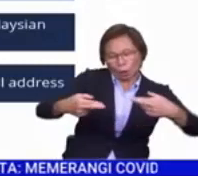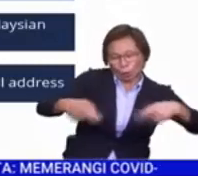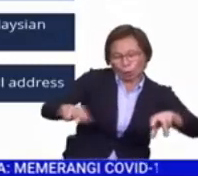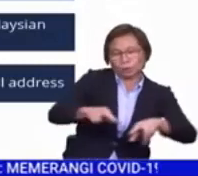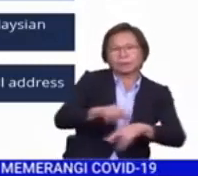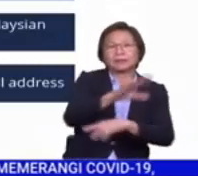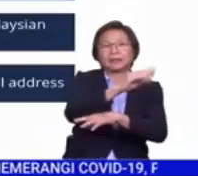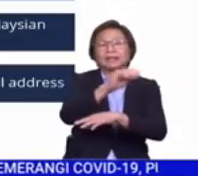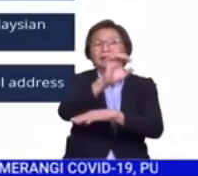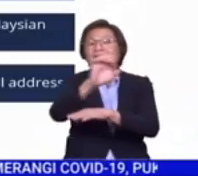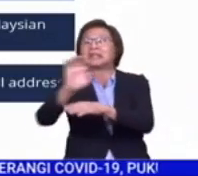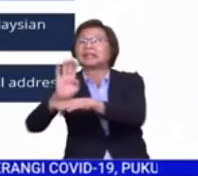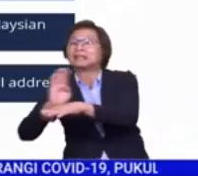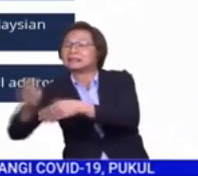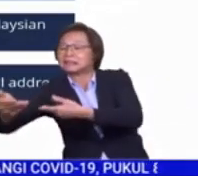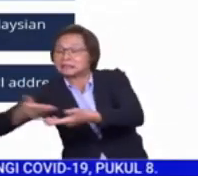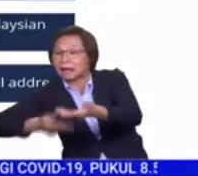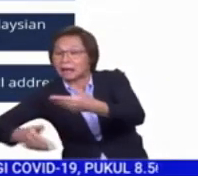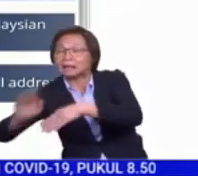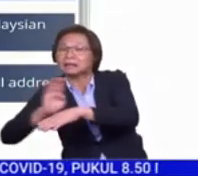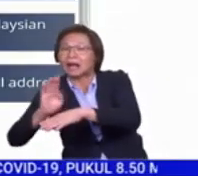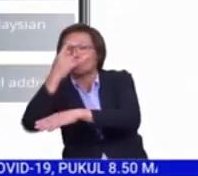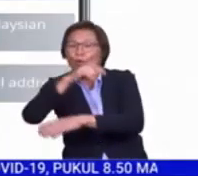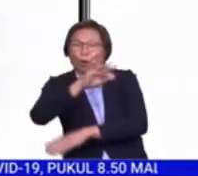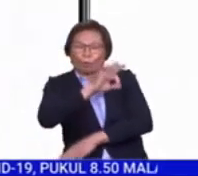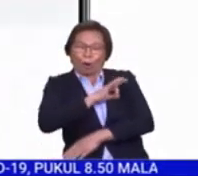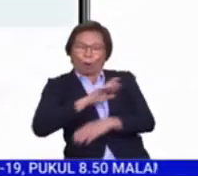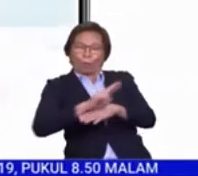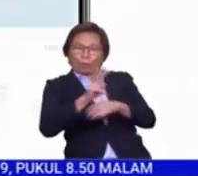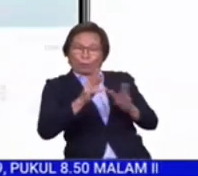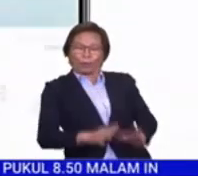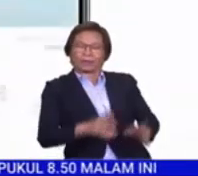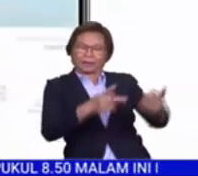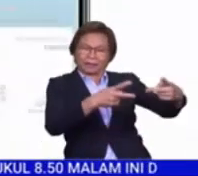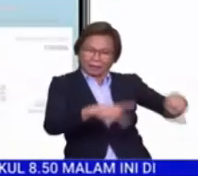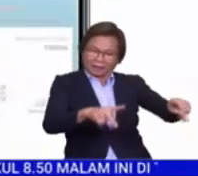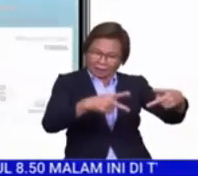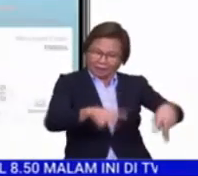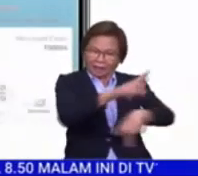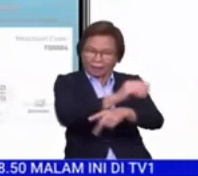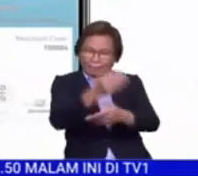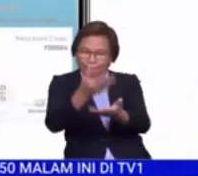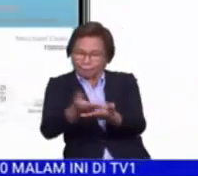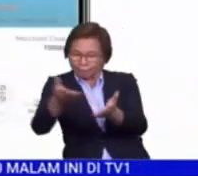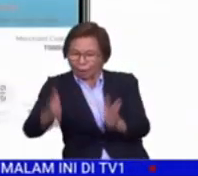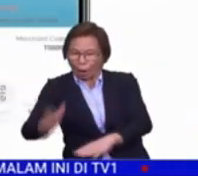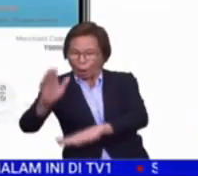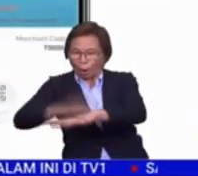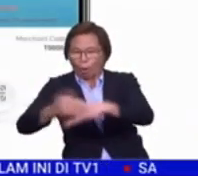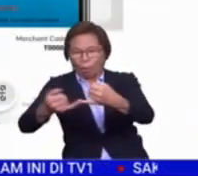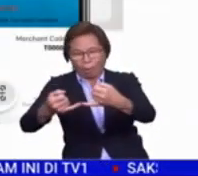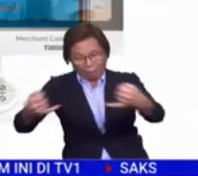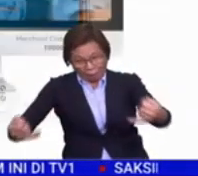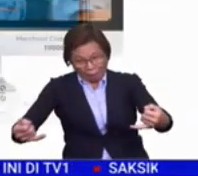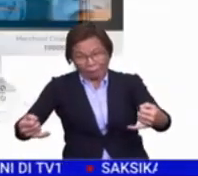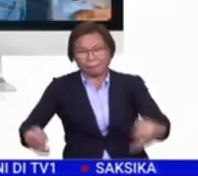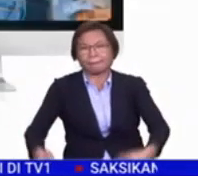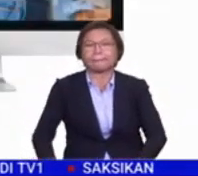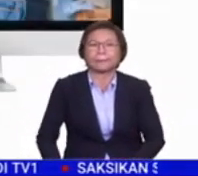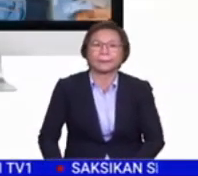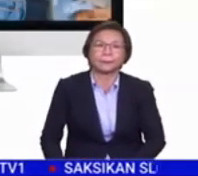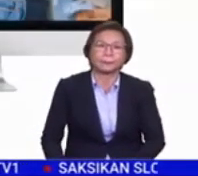dan e-dagang untuk dimanfaatkan oleh pengguna di kedai dan juga pembelian dalam talian.